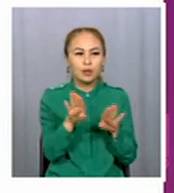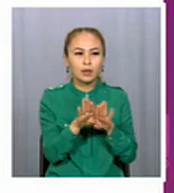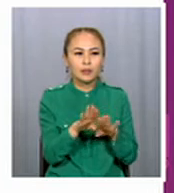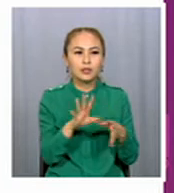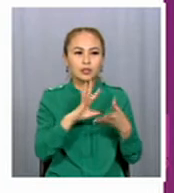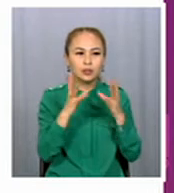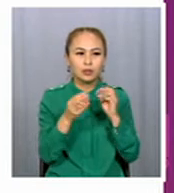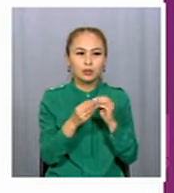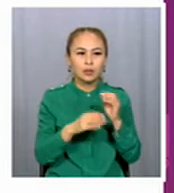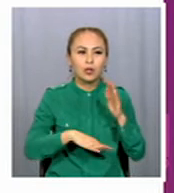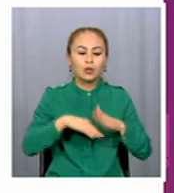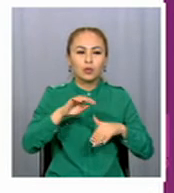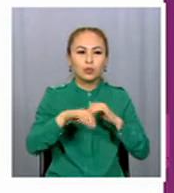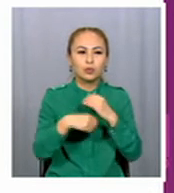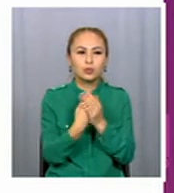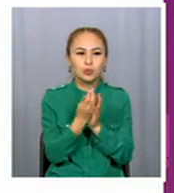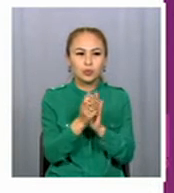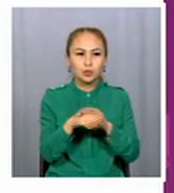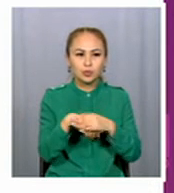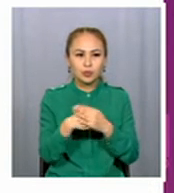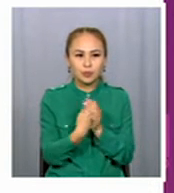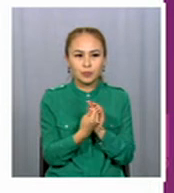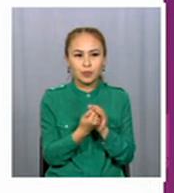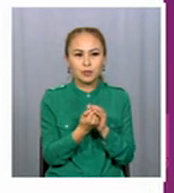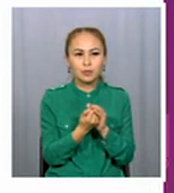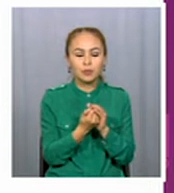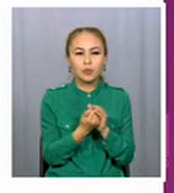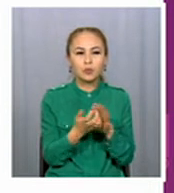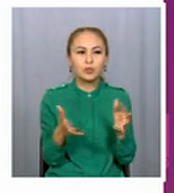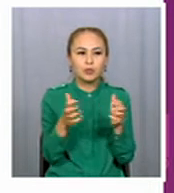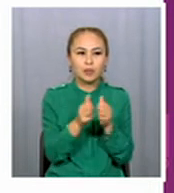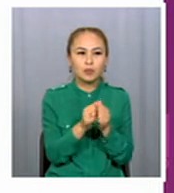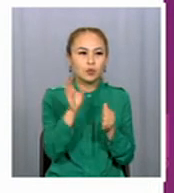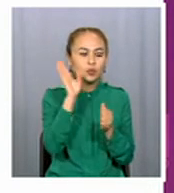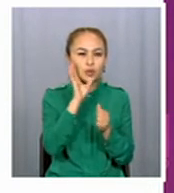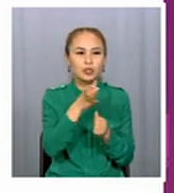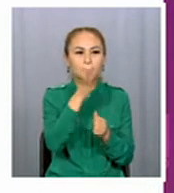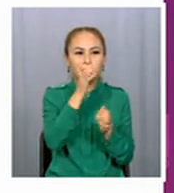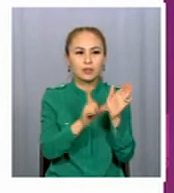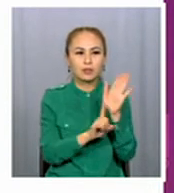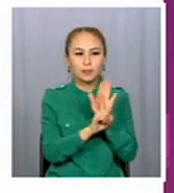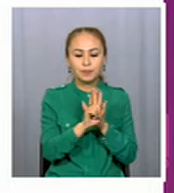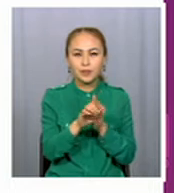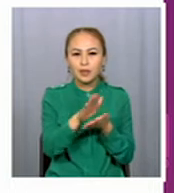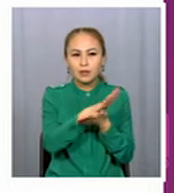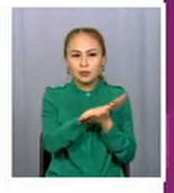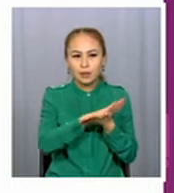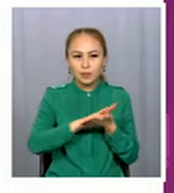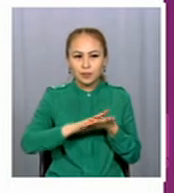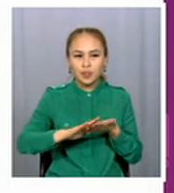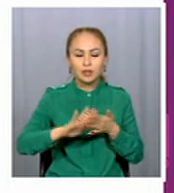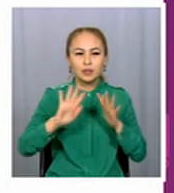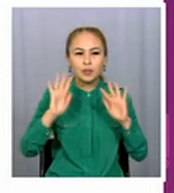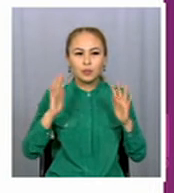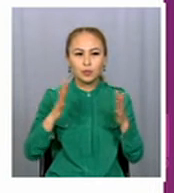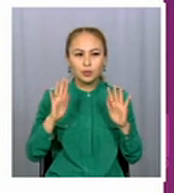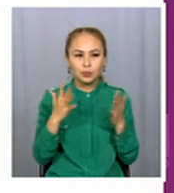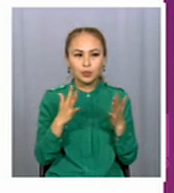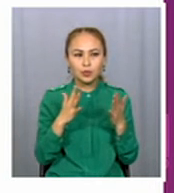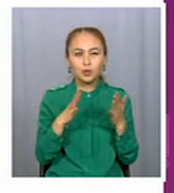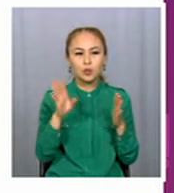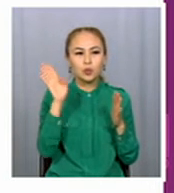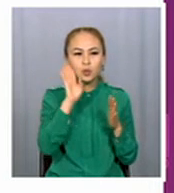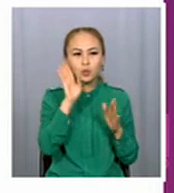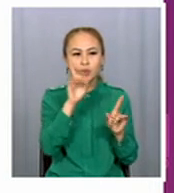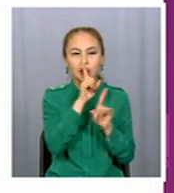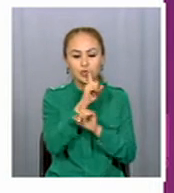бұлаққа да жетті. Қолын жуып жіберіп, уыстап су іше бастады. Тап-таза, мөп-мөлдір